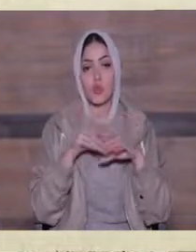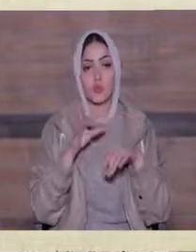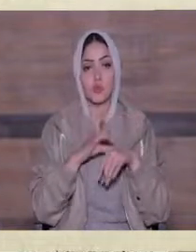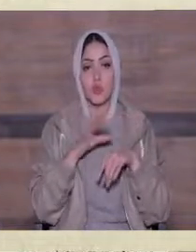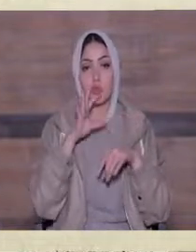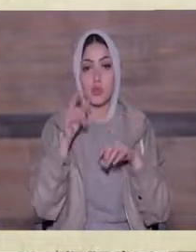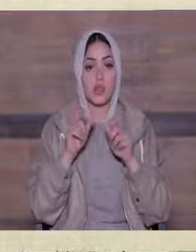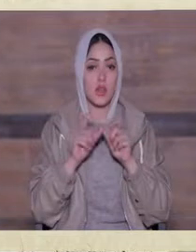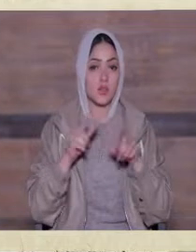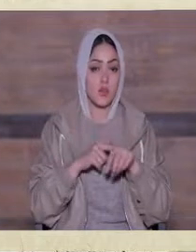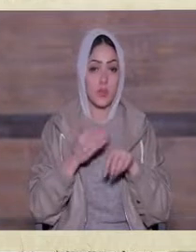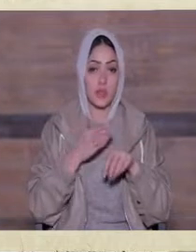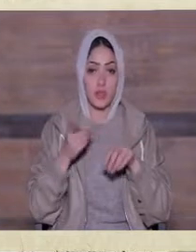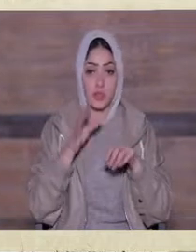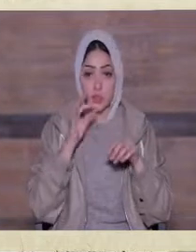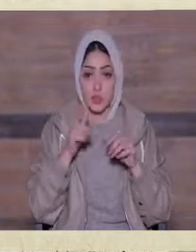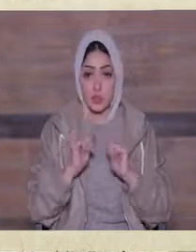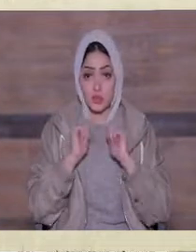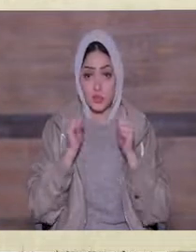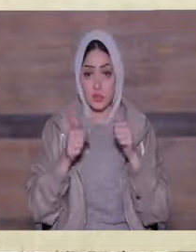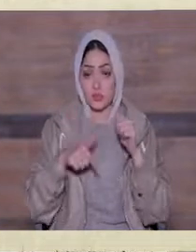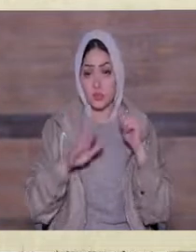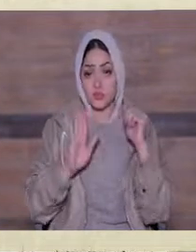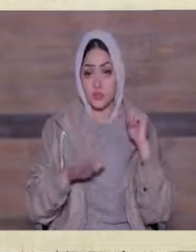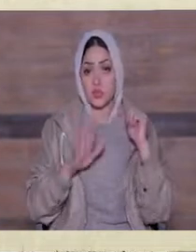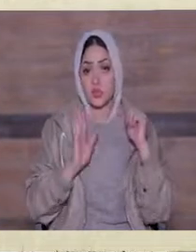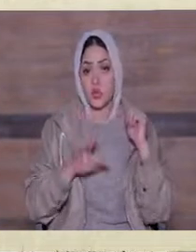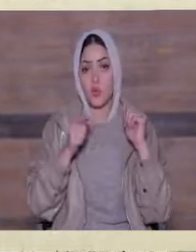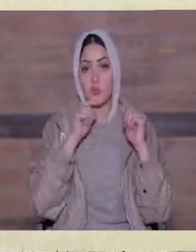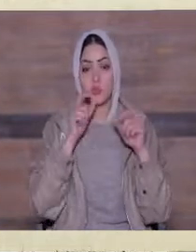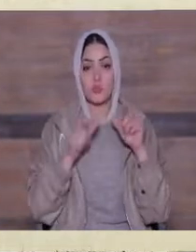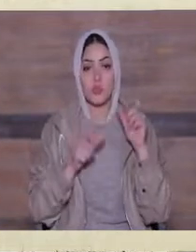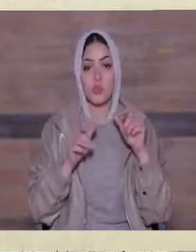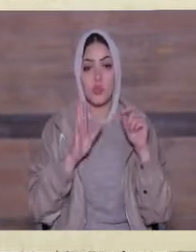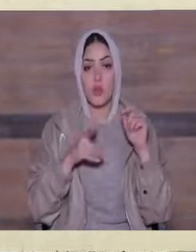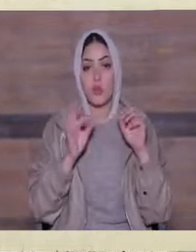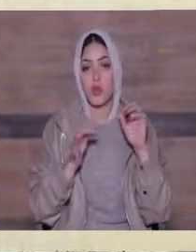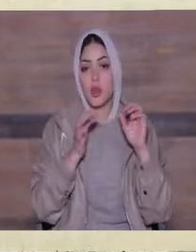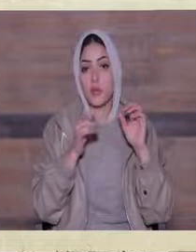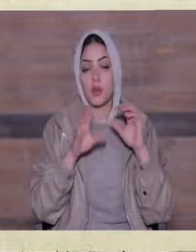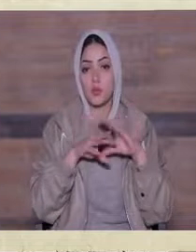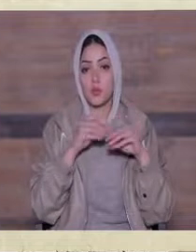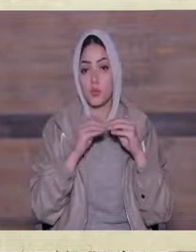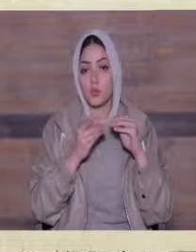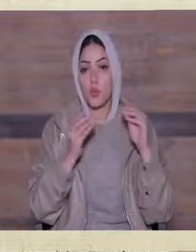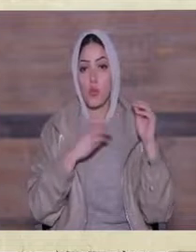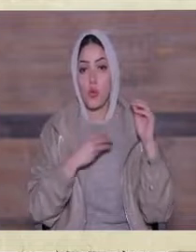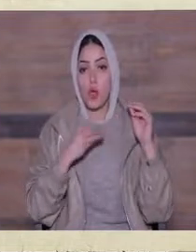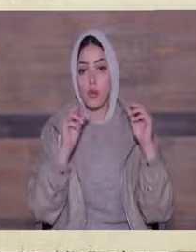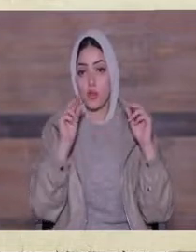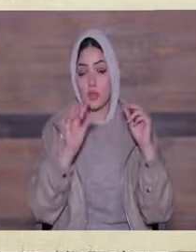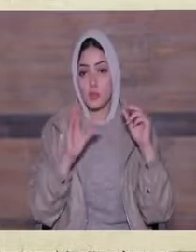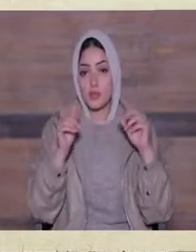اكتشاف الورم في المرحلة الاولى، اغلبية الحالات من الممكن ان هي تعمل عملية استئصال للورم فقط بدون